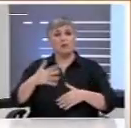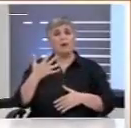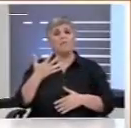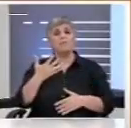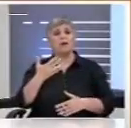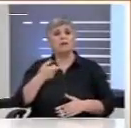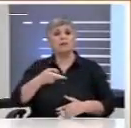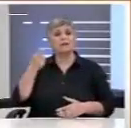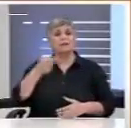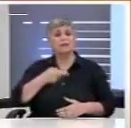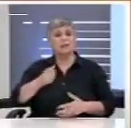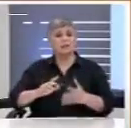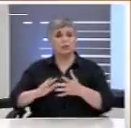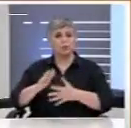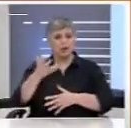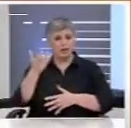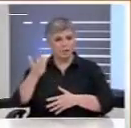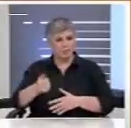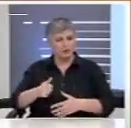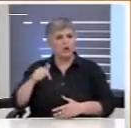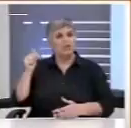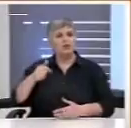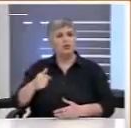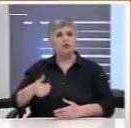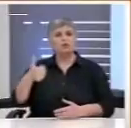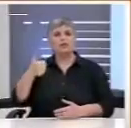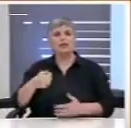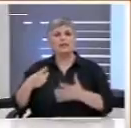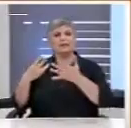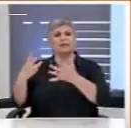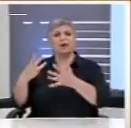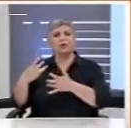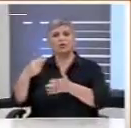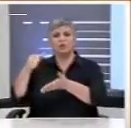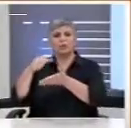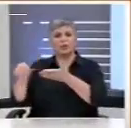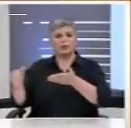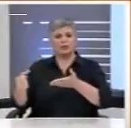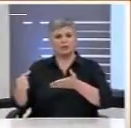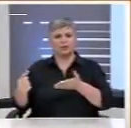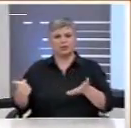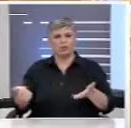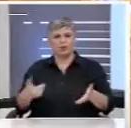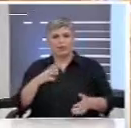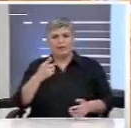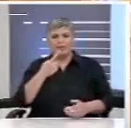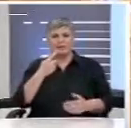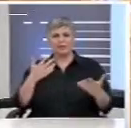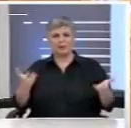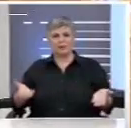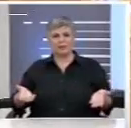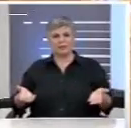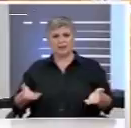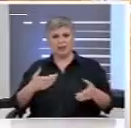ανάπτυξη, το 0% θα το φτάσουμε το 68 και το 60% στο 44. Τι μας είπατε τώρα? Ότι δεν θέλουμε